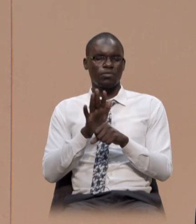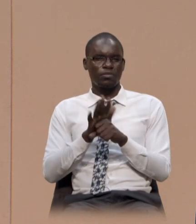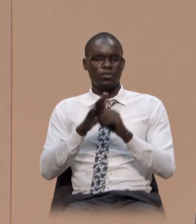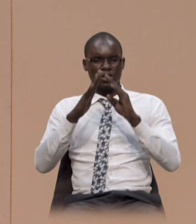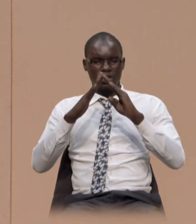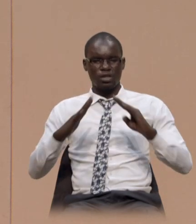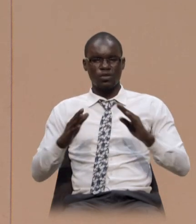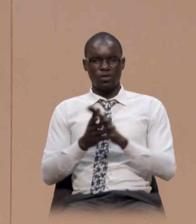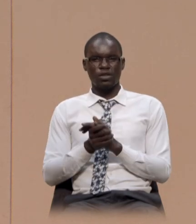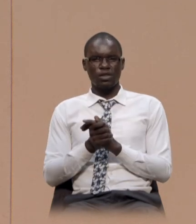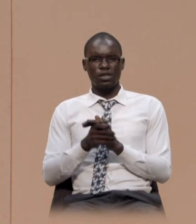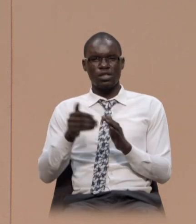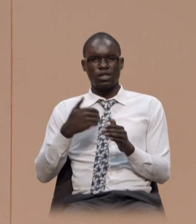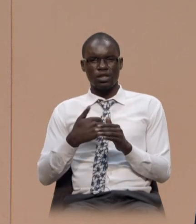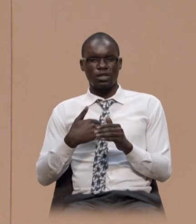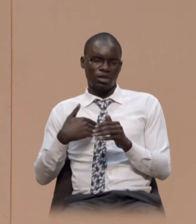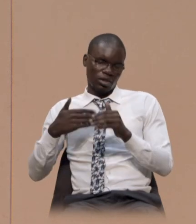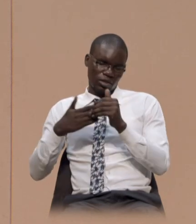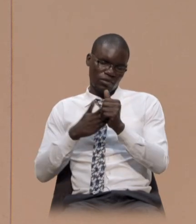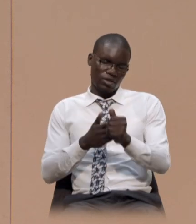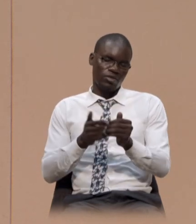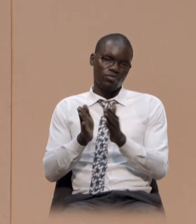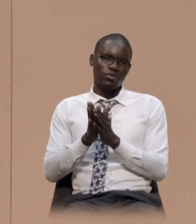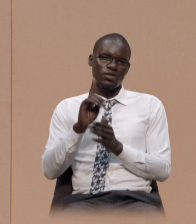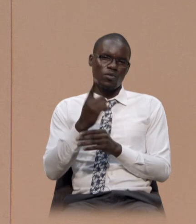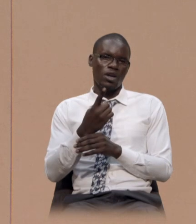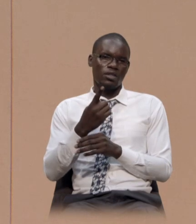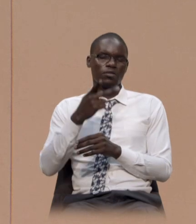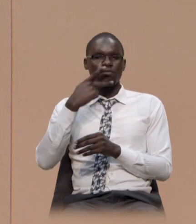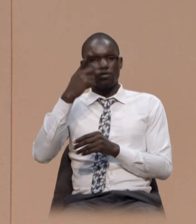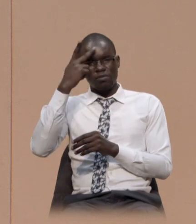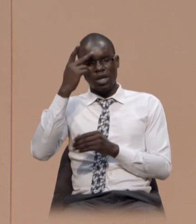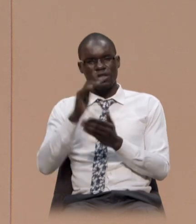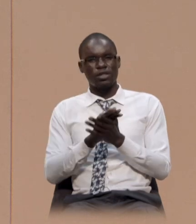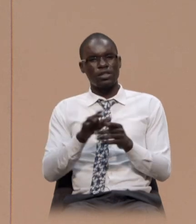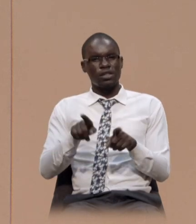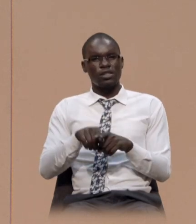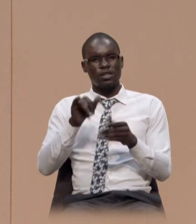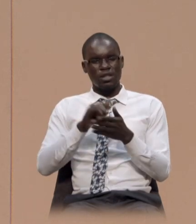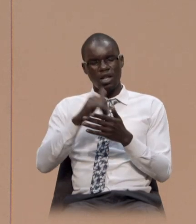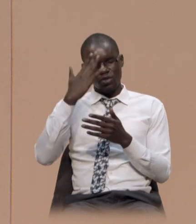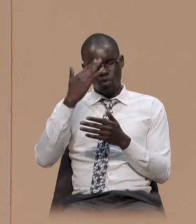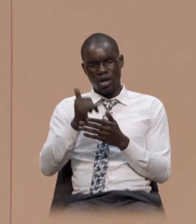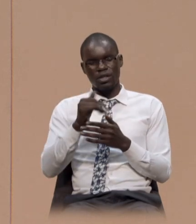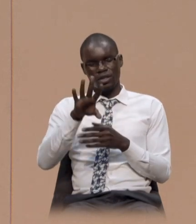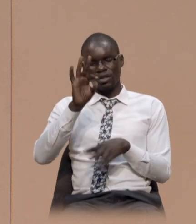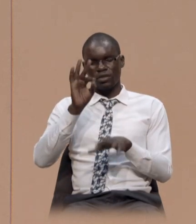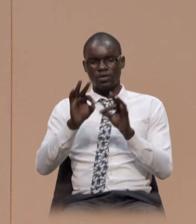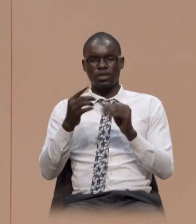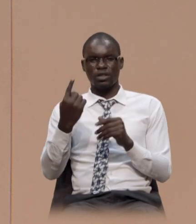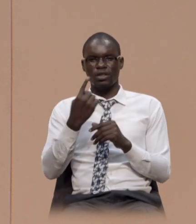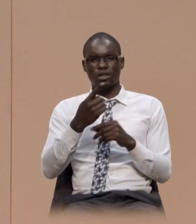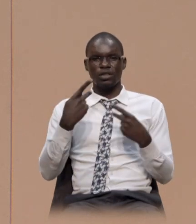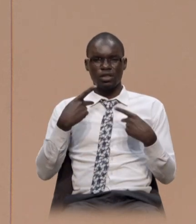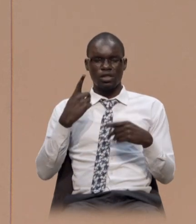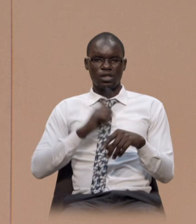nyumba zinaongozwa na mama na mzazi mmoja. Na hilo ndio utakuta ya kwamba kila mara huwa